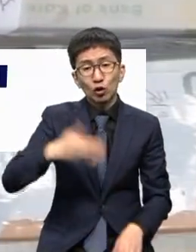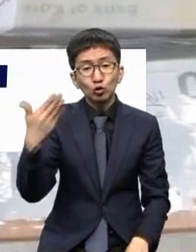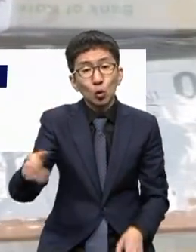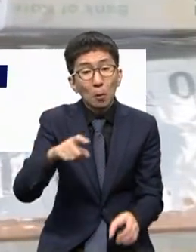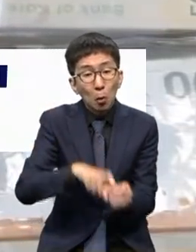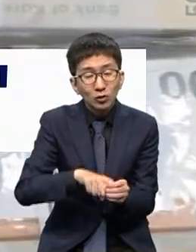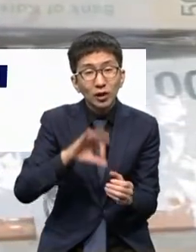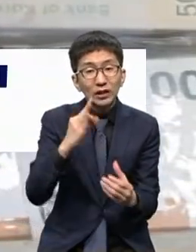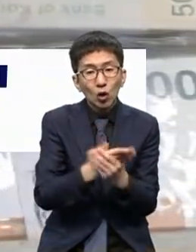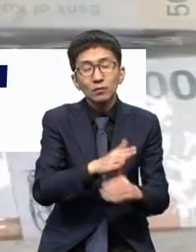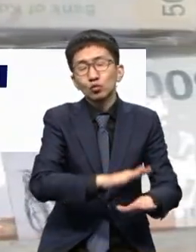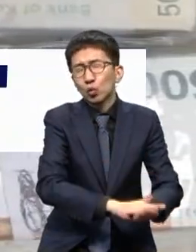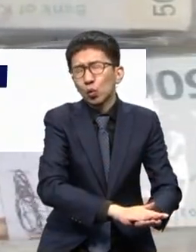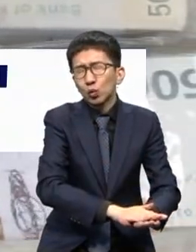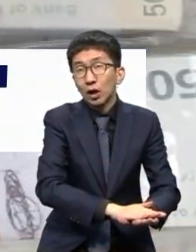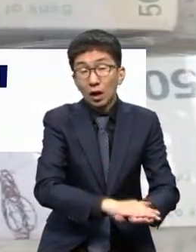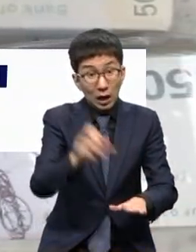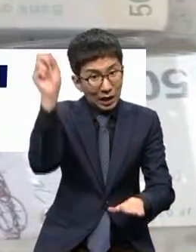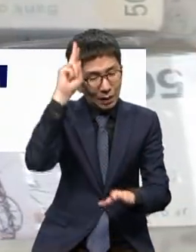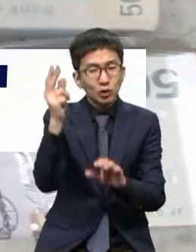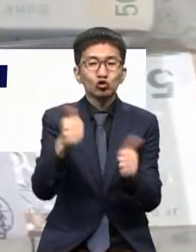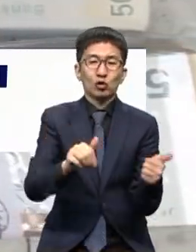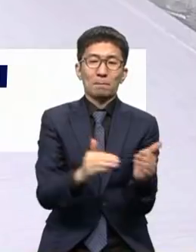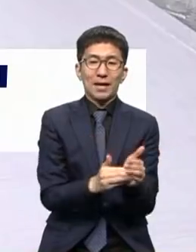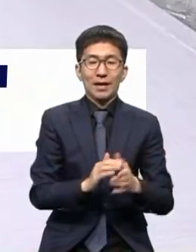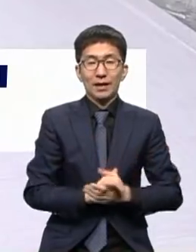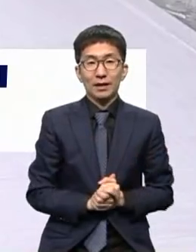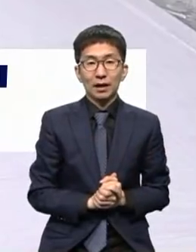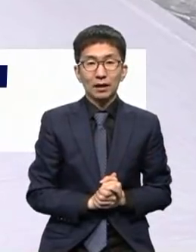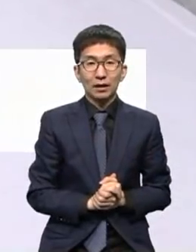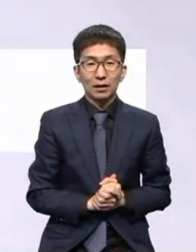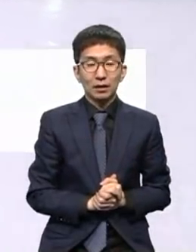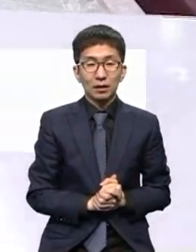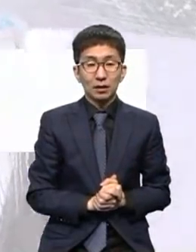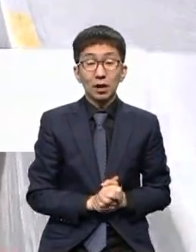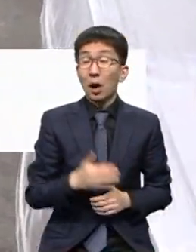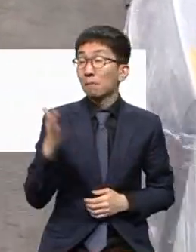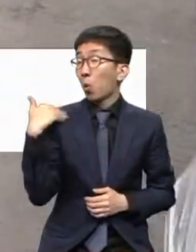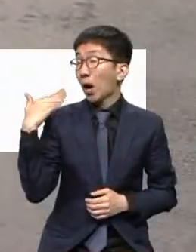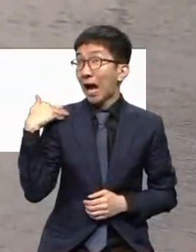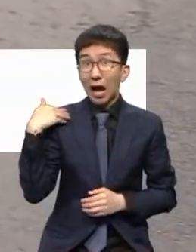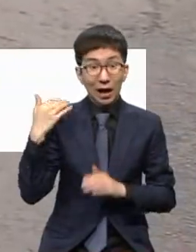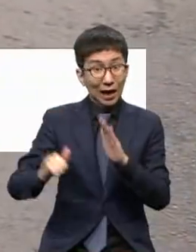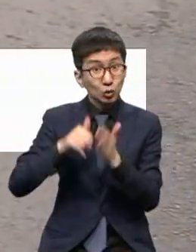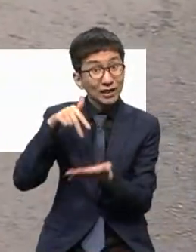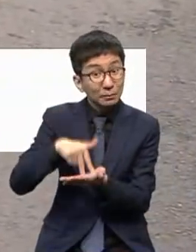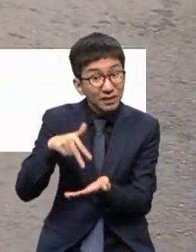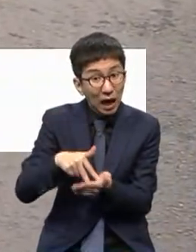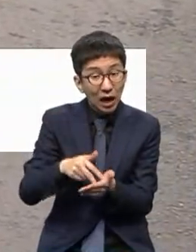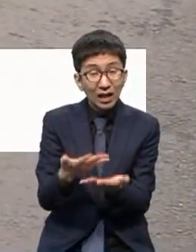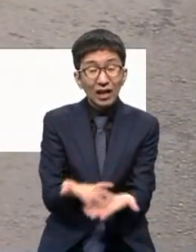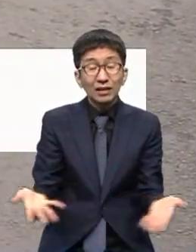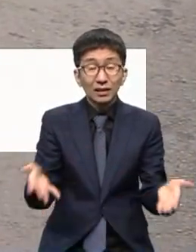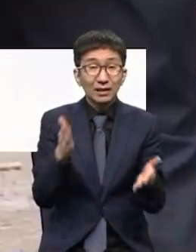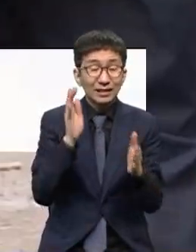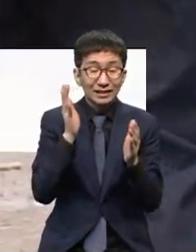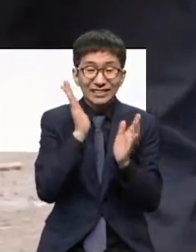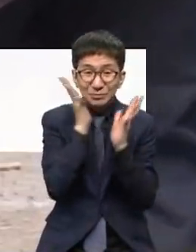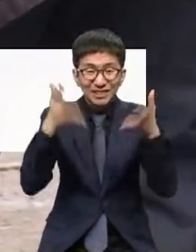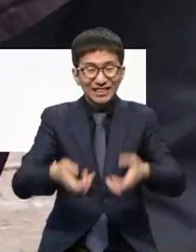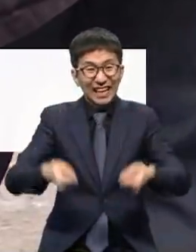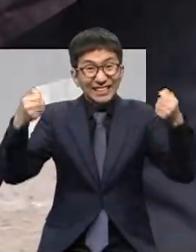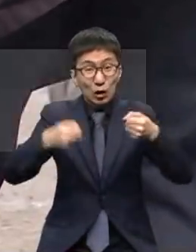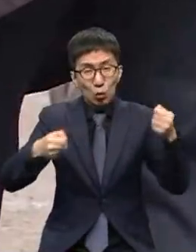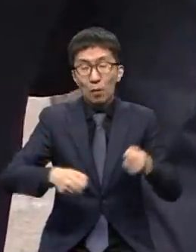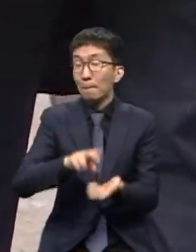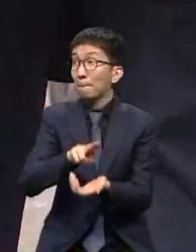보관해 오다 갑자기 숨진 것으로 보고 있습니다 이런 사실을 몰랐던 b 씨 가족들이 냉장고를 차 보냈고 제주에 까지